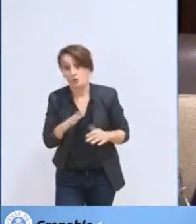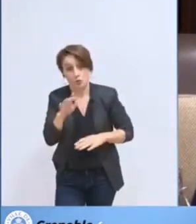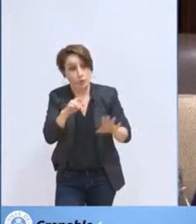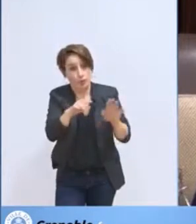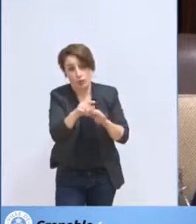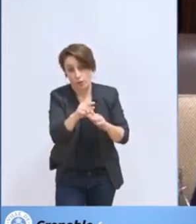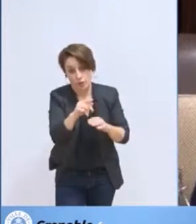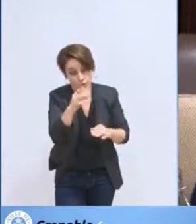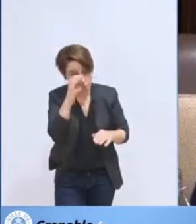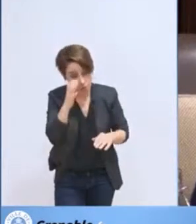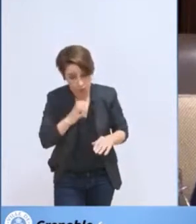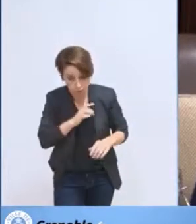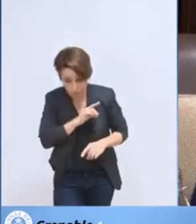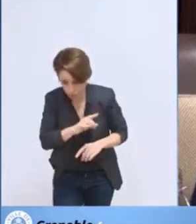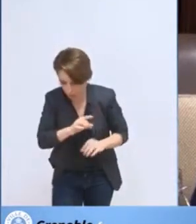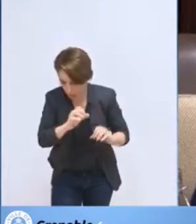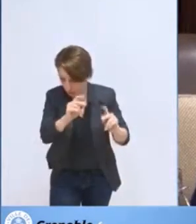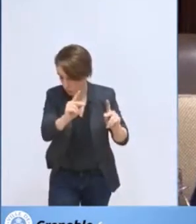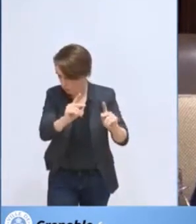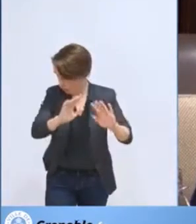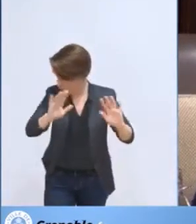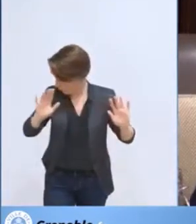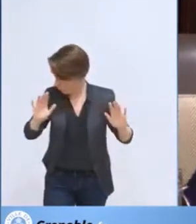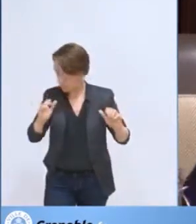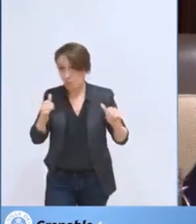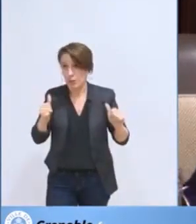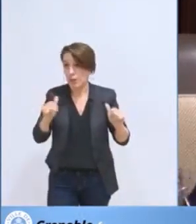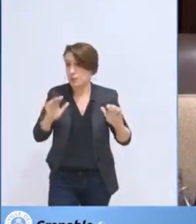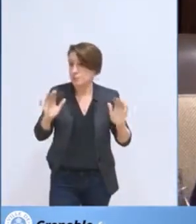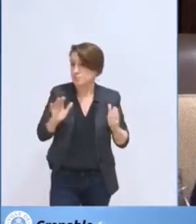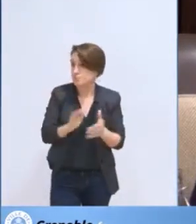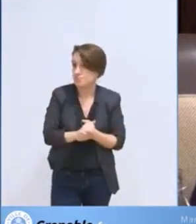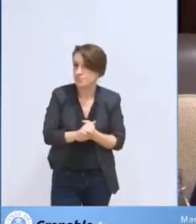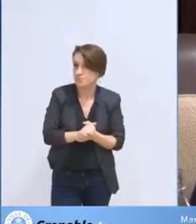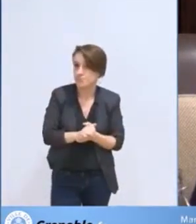considération cet argument-là. Ok, très bien.